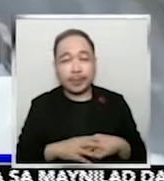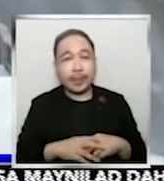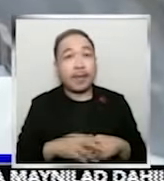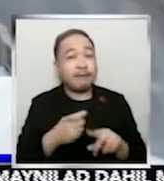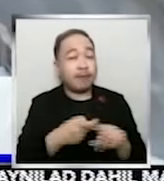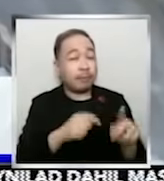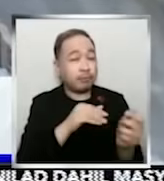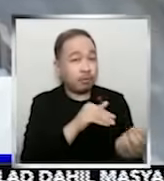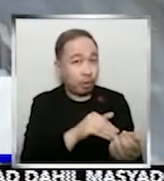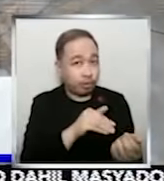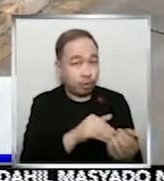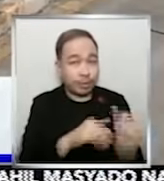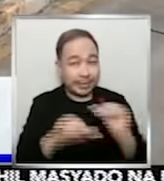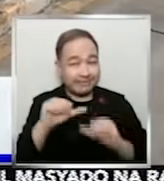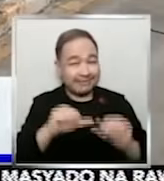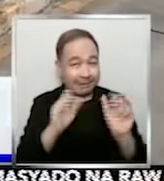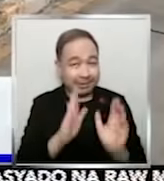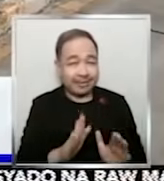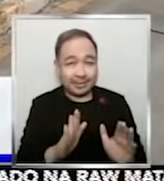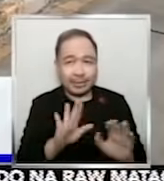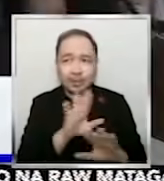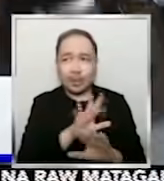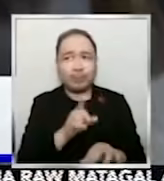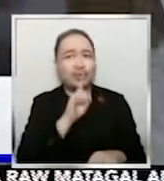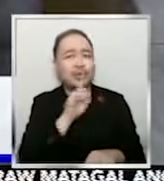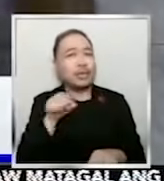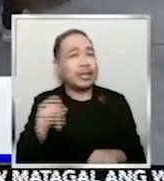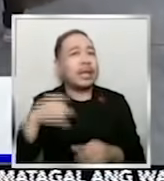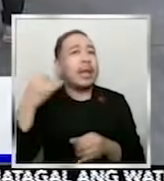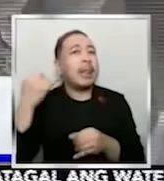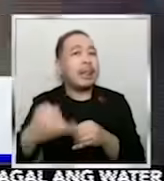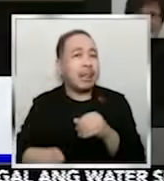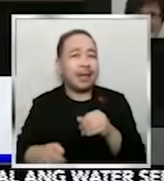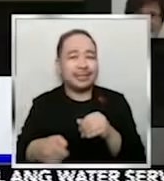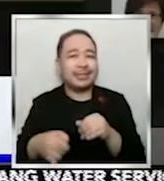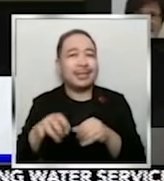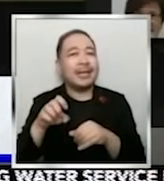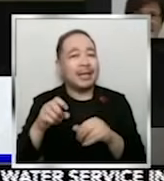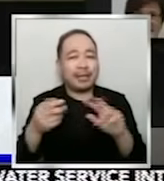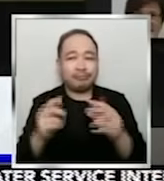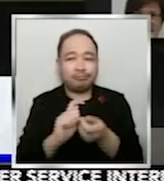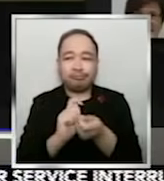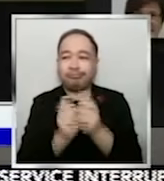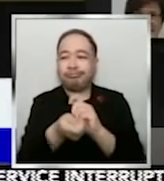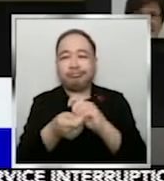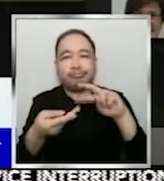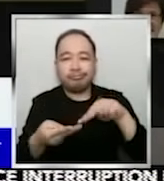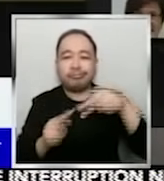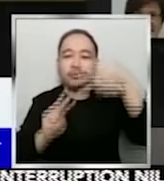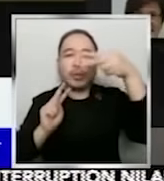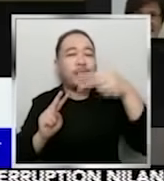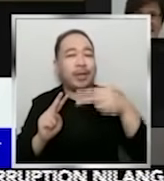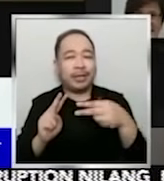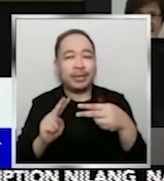daw pakasiguro na ito na ang pinakahuling SARS-CoV-2 variant. Madali sanang sabihin na ito